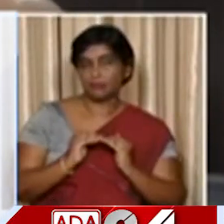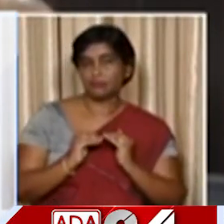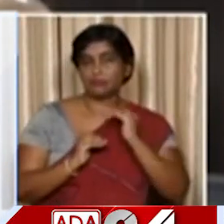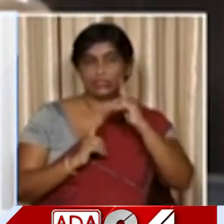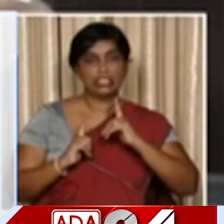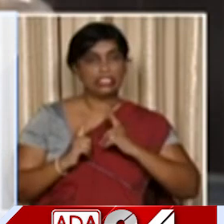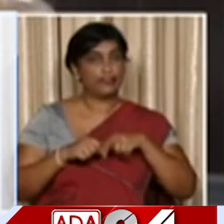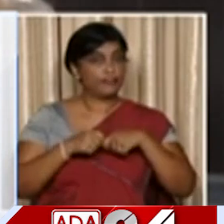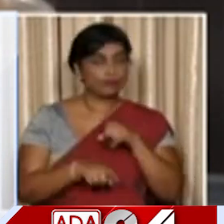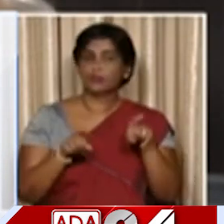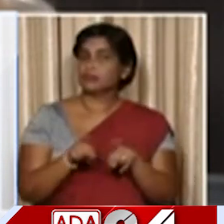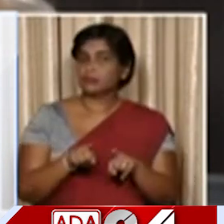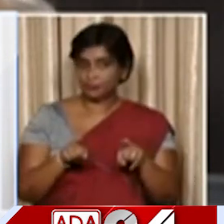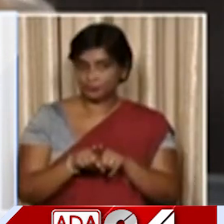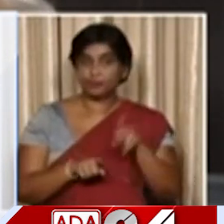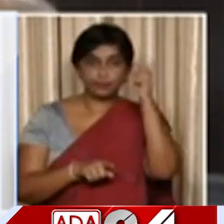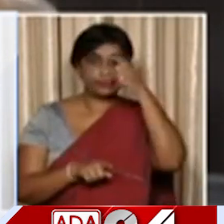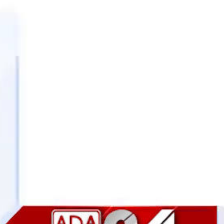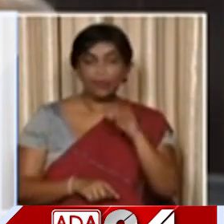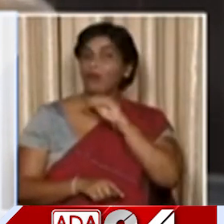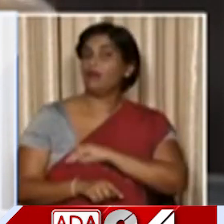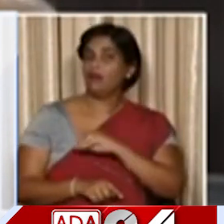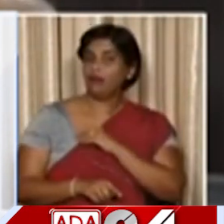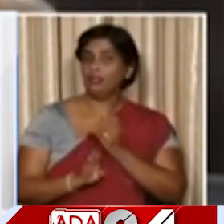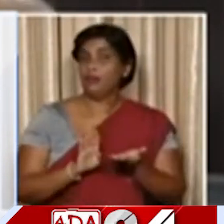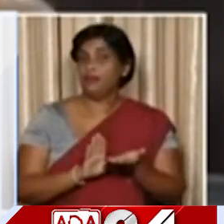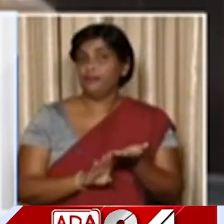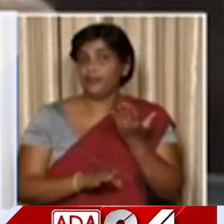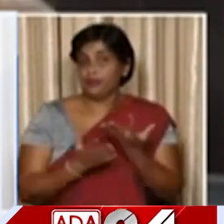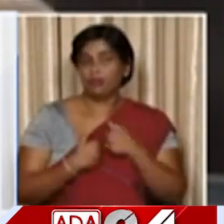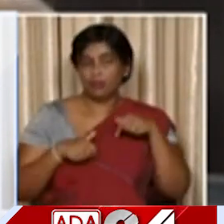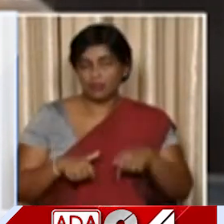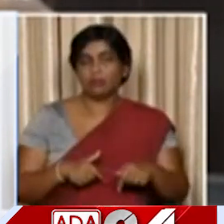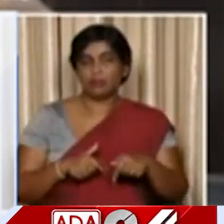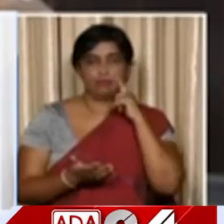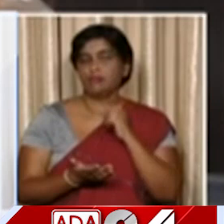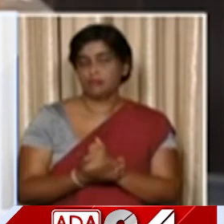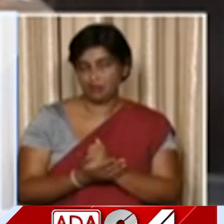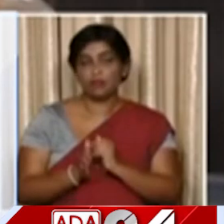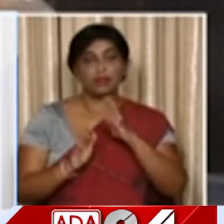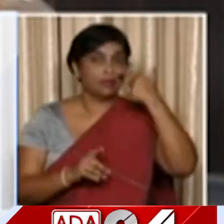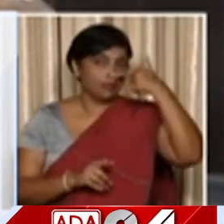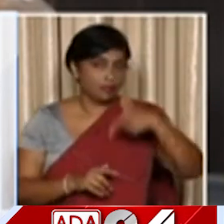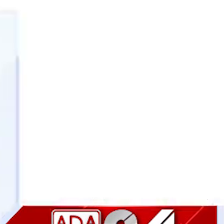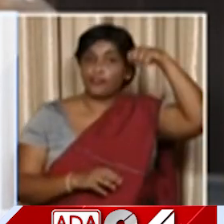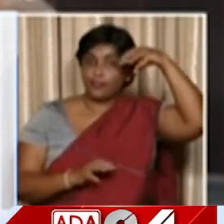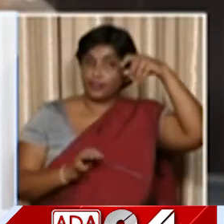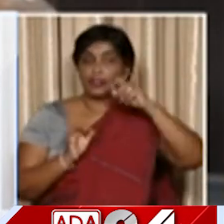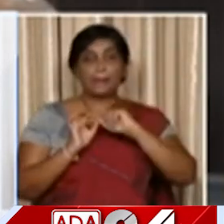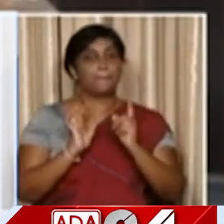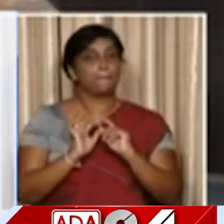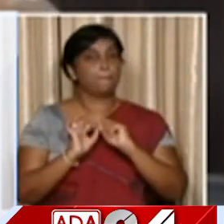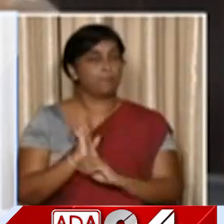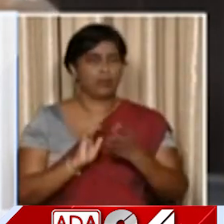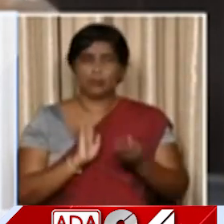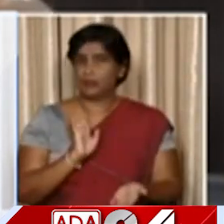ජීවන වියදමට සරිලන පරිදි වැටුප්පා ආදායම් වැඩි කර ගැනීමට අපට තවමත් හැකි වී නැහැ. ඉන්ධන සහ විදුලි බිල තියුණ ලෙස